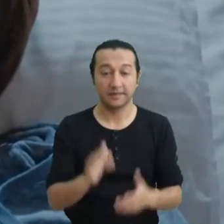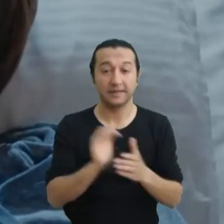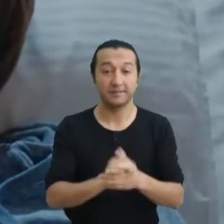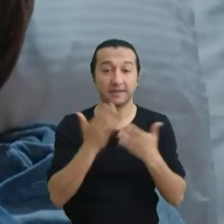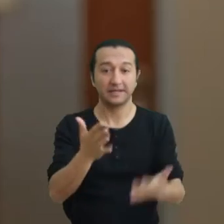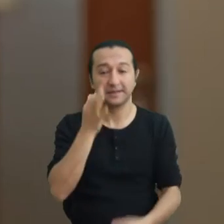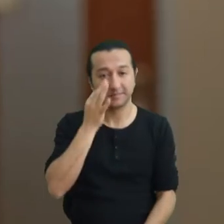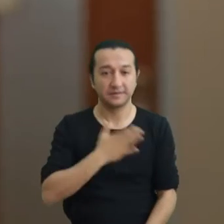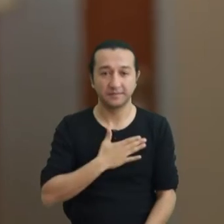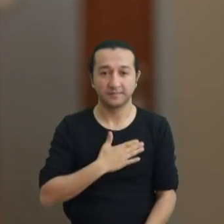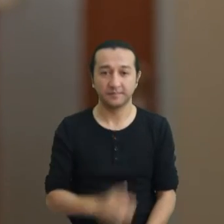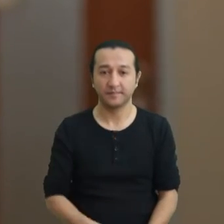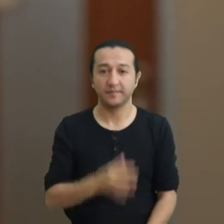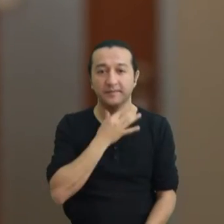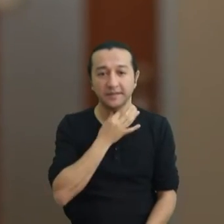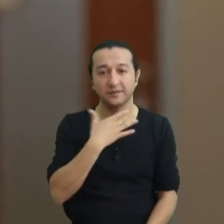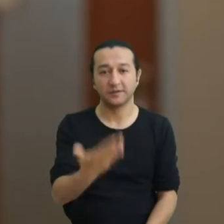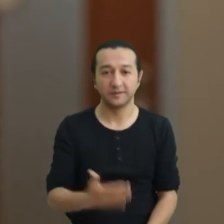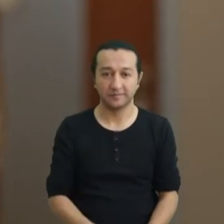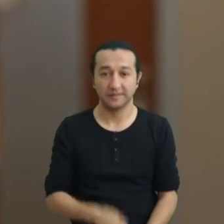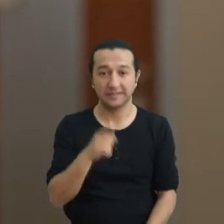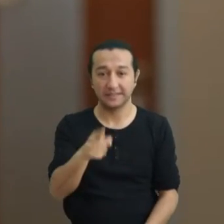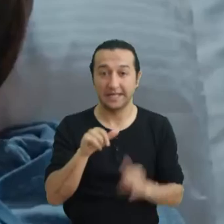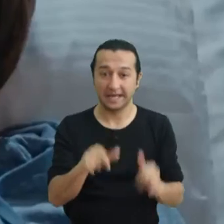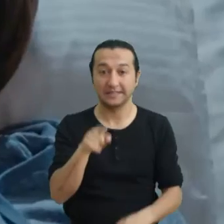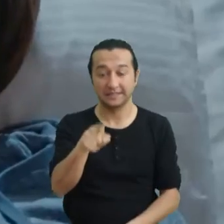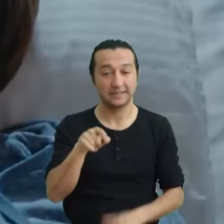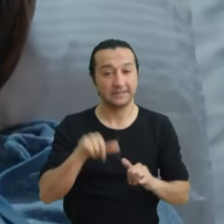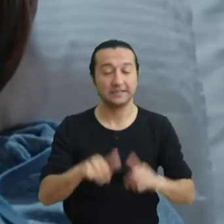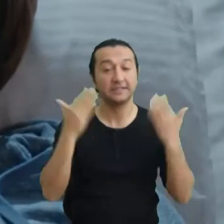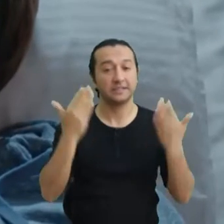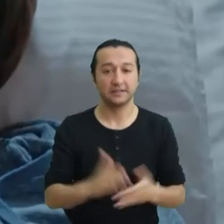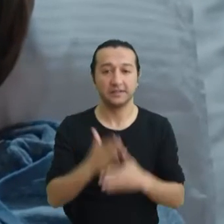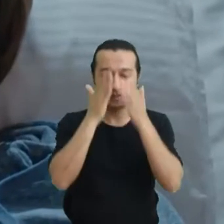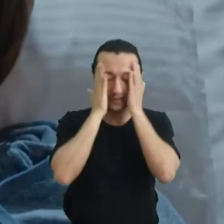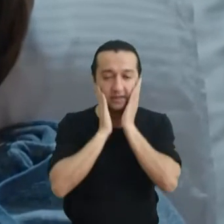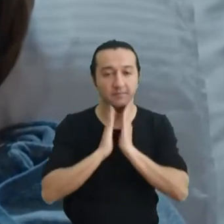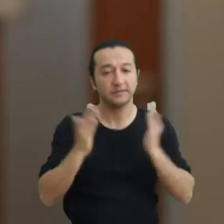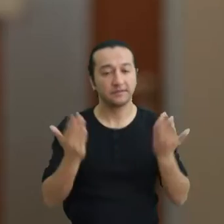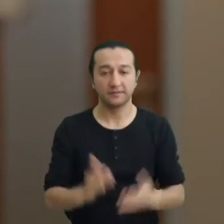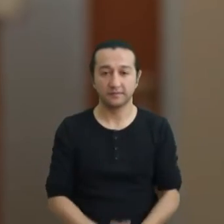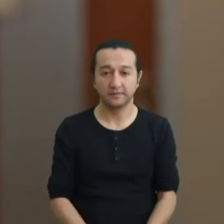Tebrik ederim canım. Teşekkür ederim canım. Darısı başına. Amin.